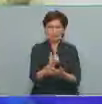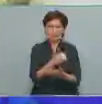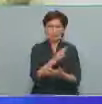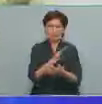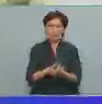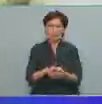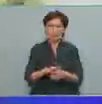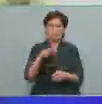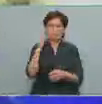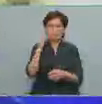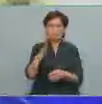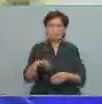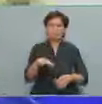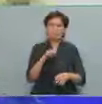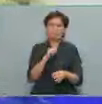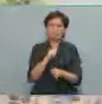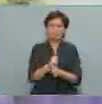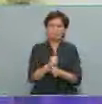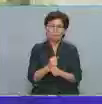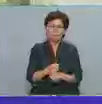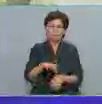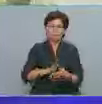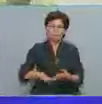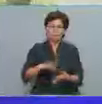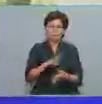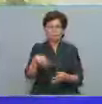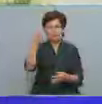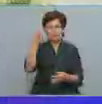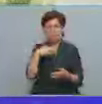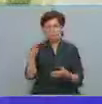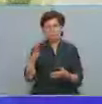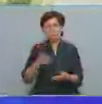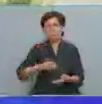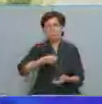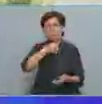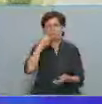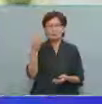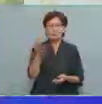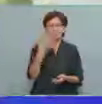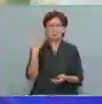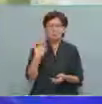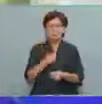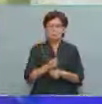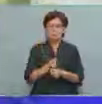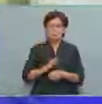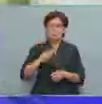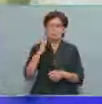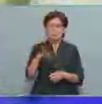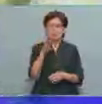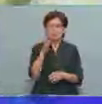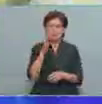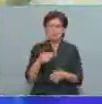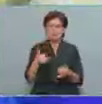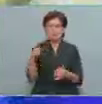жұмыстар алдағы уақытта да жалғасын таба бермек, өйткені оларға үкімет тарапынан үлкен жеңілдіктер жасалуда. Сондықтан алдағы уақытта біз